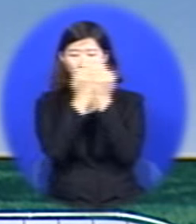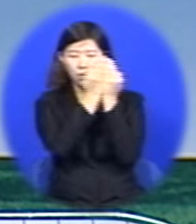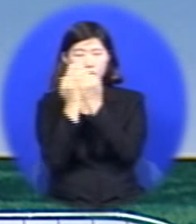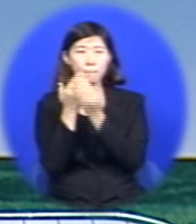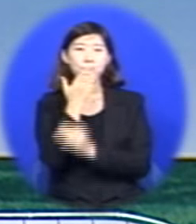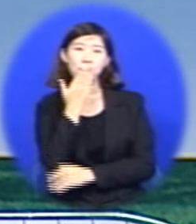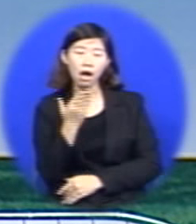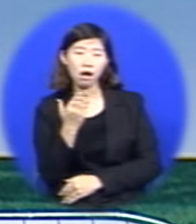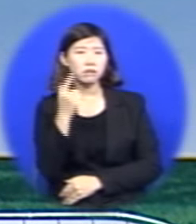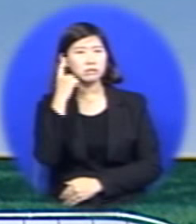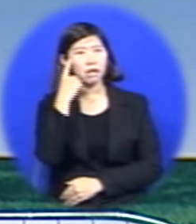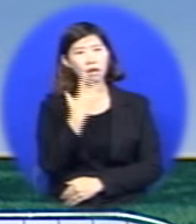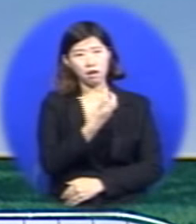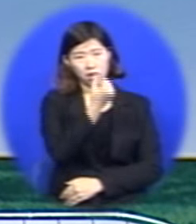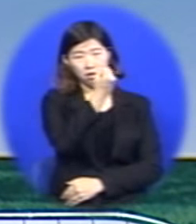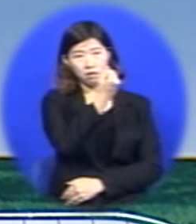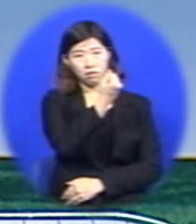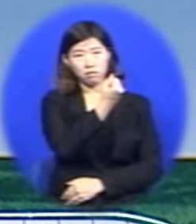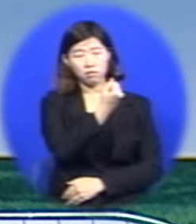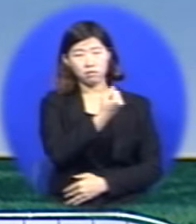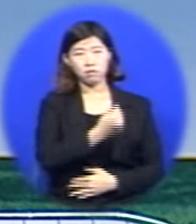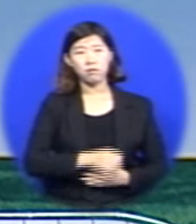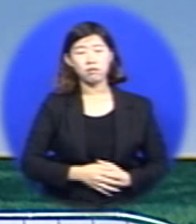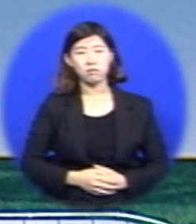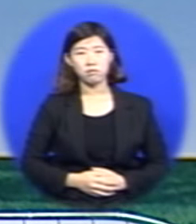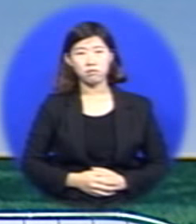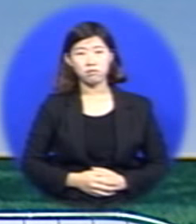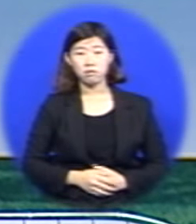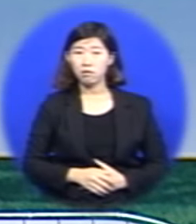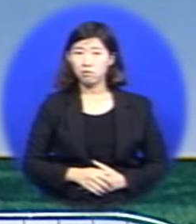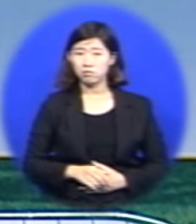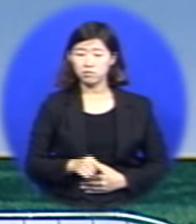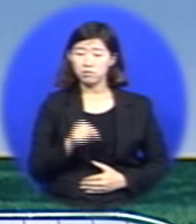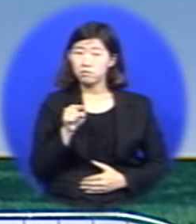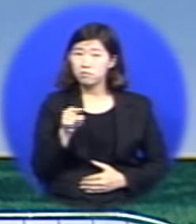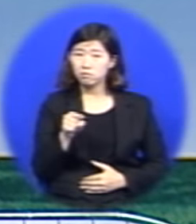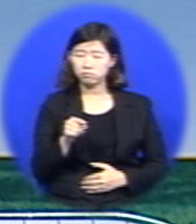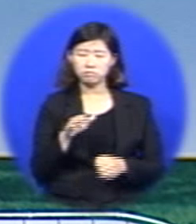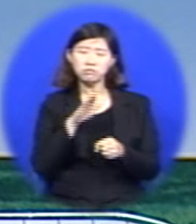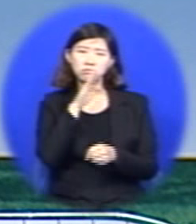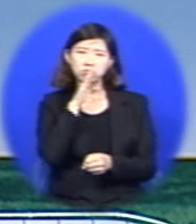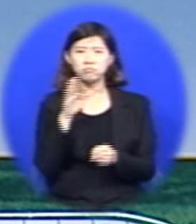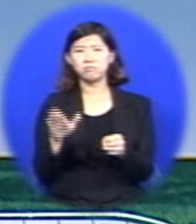같습니다. 여러분 이것은 진정한 사랑이 아닙니다.